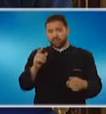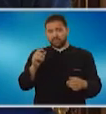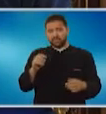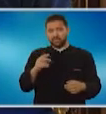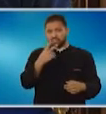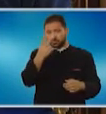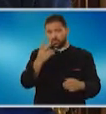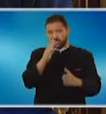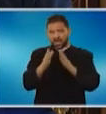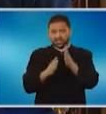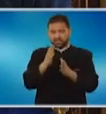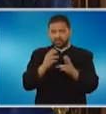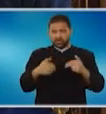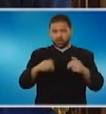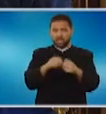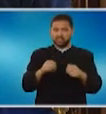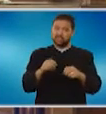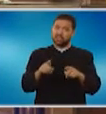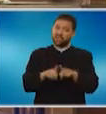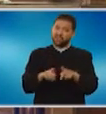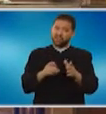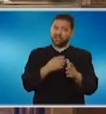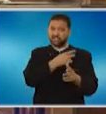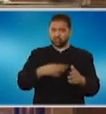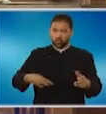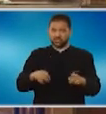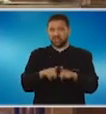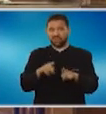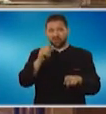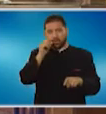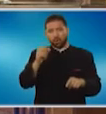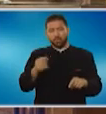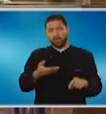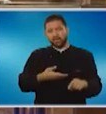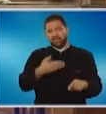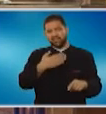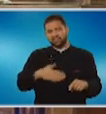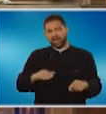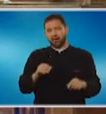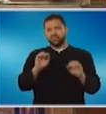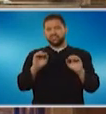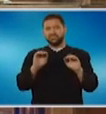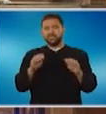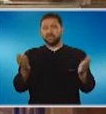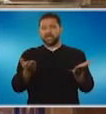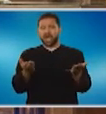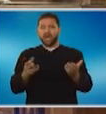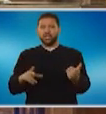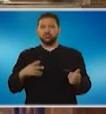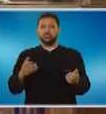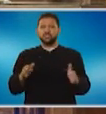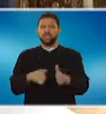ascultă. Și Hristos și omul. Nu mai avem foarte mult timp la dispoziție, vreau doar să vă întreb care sunt